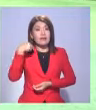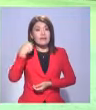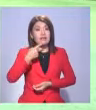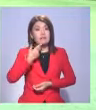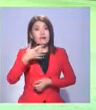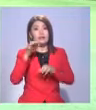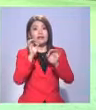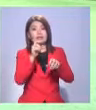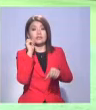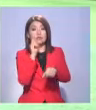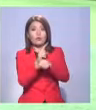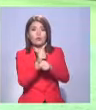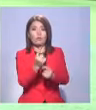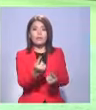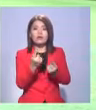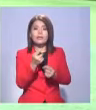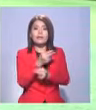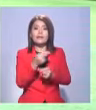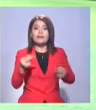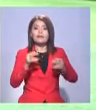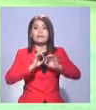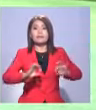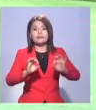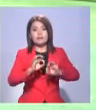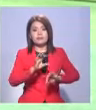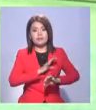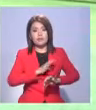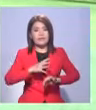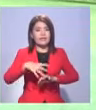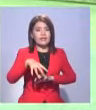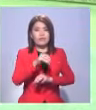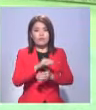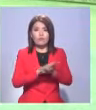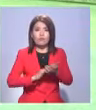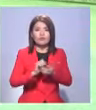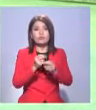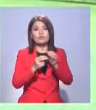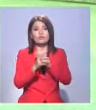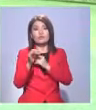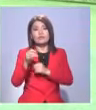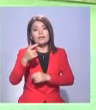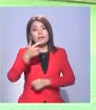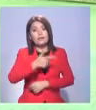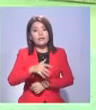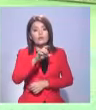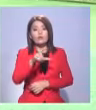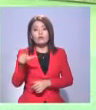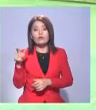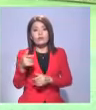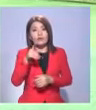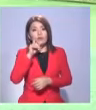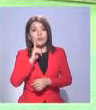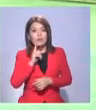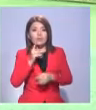Менің ойымша жолдауда өте ауқымды тақырыптар қозғалды. Барлық сала қамтылды. Мемлекеттің ел азаматтарының болашағы үшін тиімді